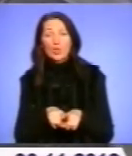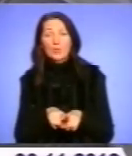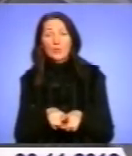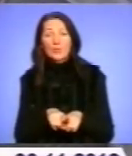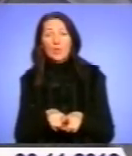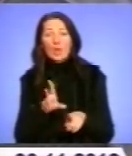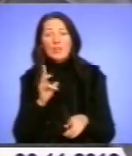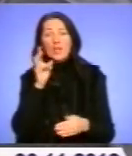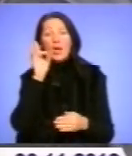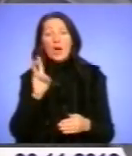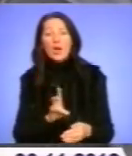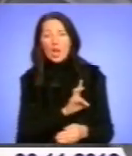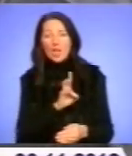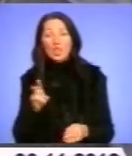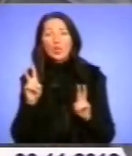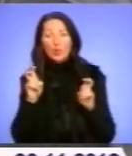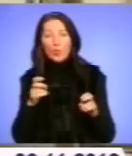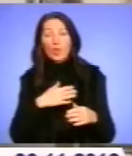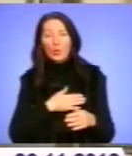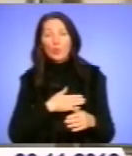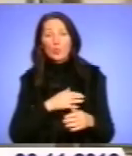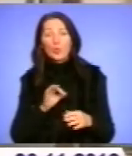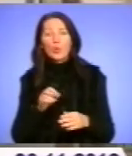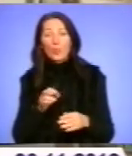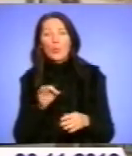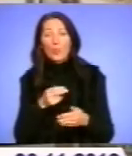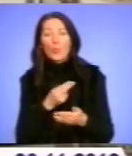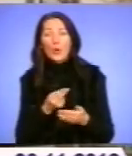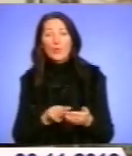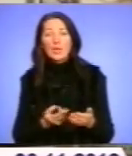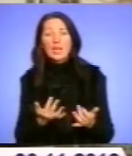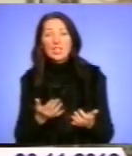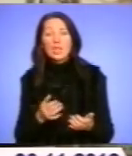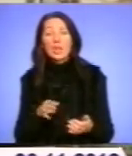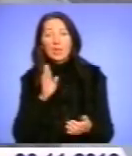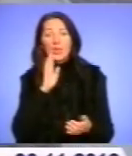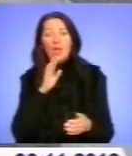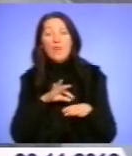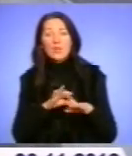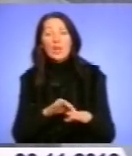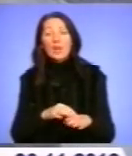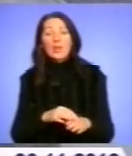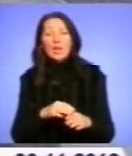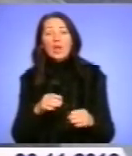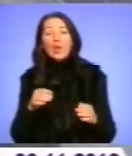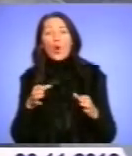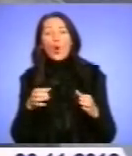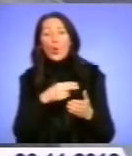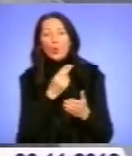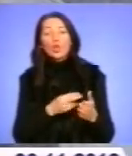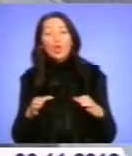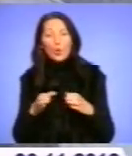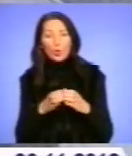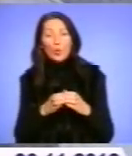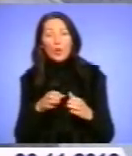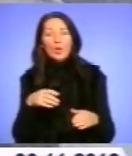на релігійну тематику теж люблю малювати. А ще пані Світлана веде творчий гурток і закликає усіх не лінуватися і